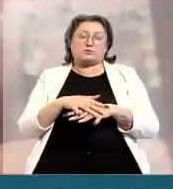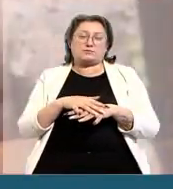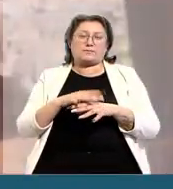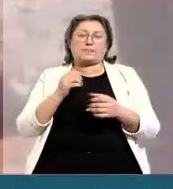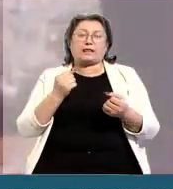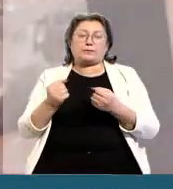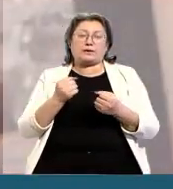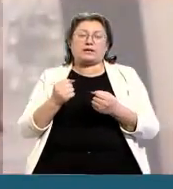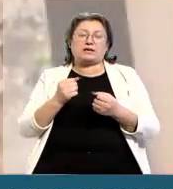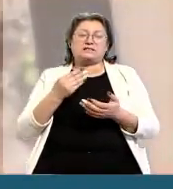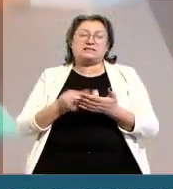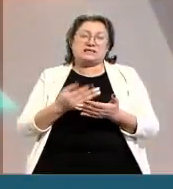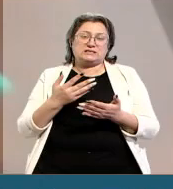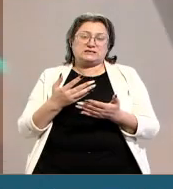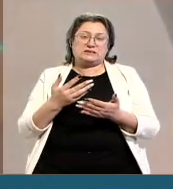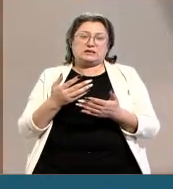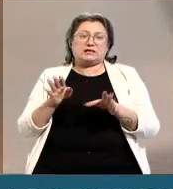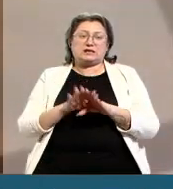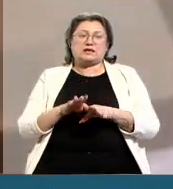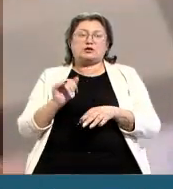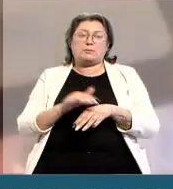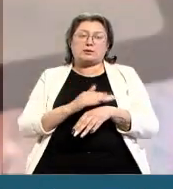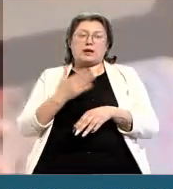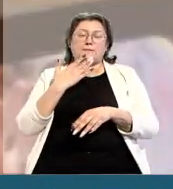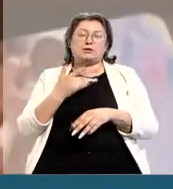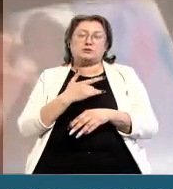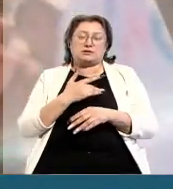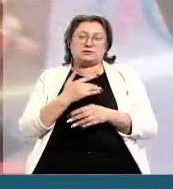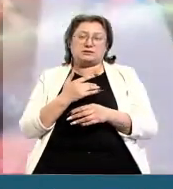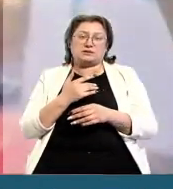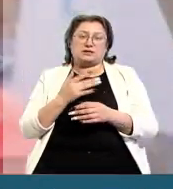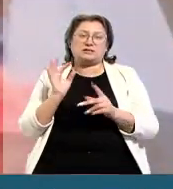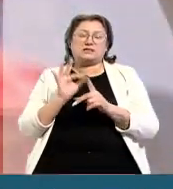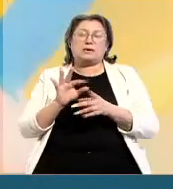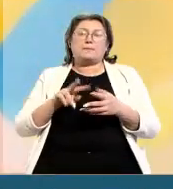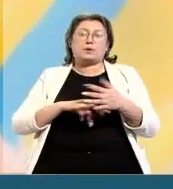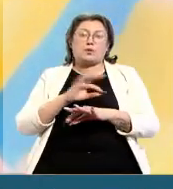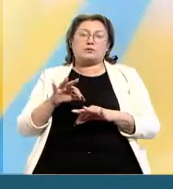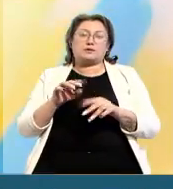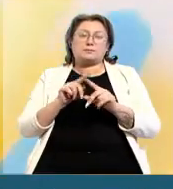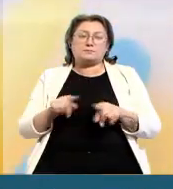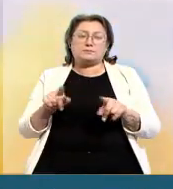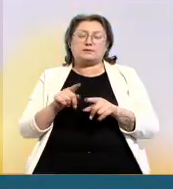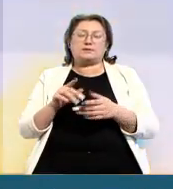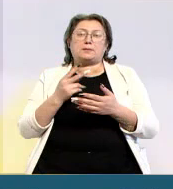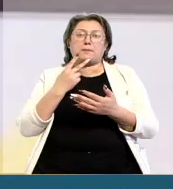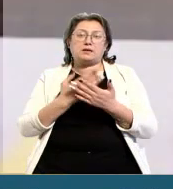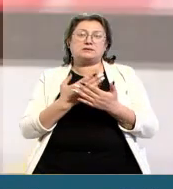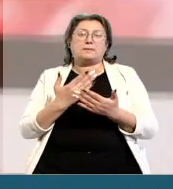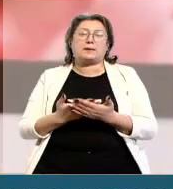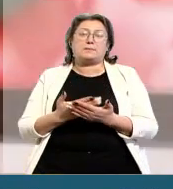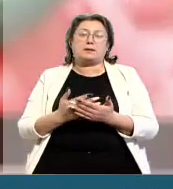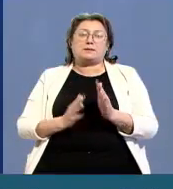адамгершілік құндылықтарды нығайтуға бағытталған. Жобаның мақсаты жүрегі жылы, қолы жомарт жандарды ел ішінде насихаттап, өскелең